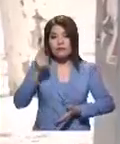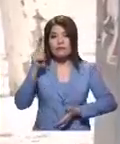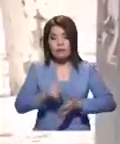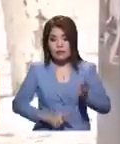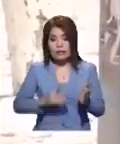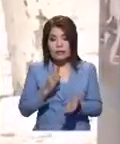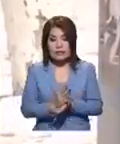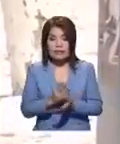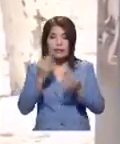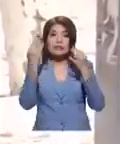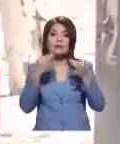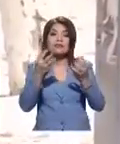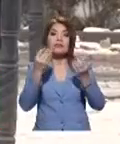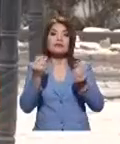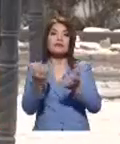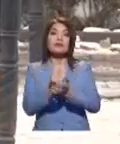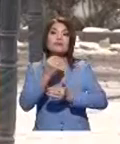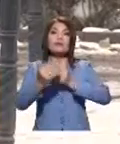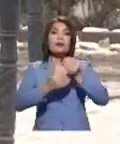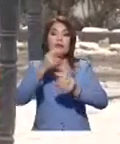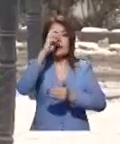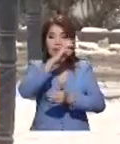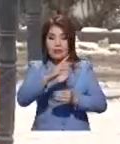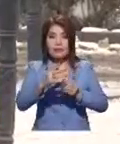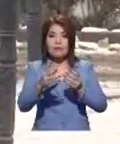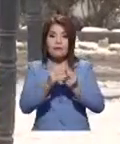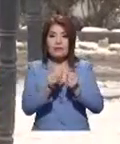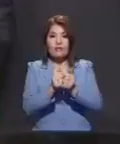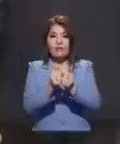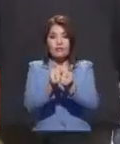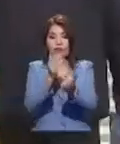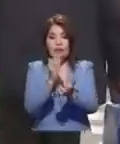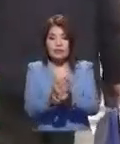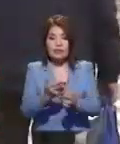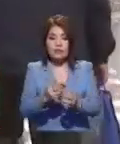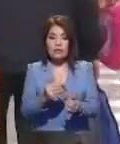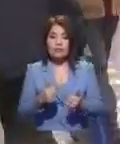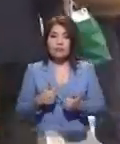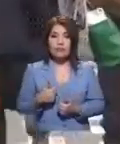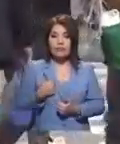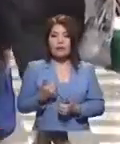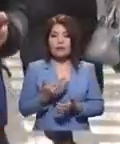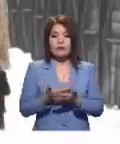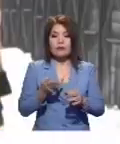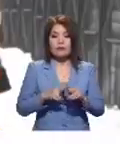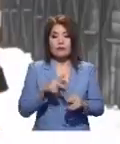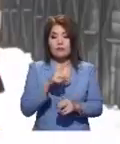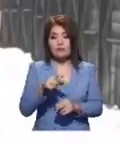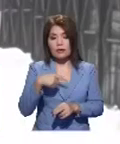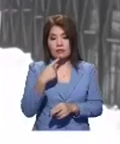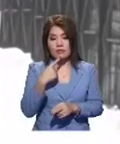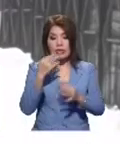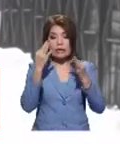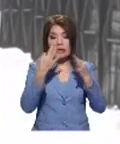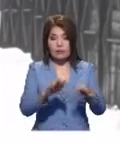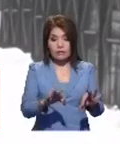Еліміз тәуелсіздік алғалы дамыған елдермен иық тіресетіндей дәрежеге жетіп келеді. Мұның өзі зор мақтаныш, дейді Шымкент тұрғындары. Тәуелсіздік